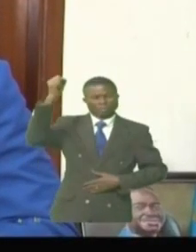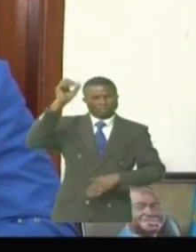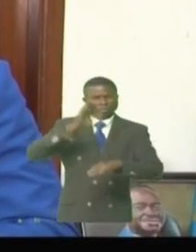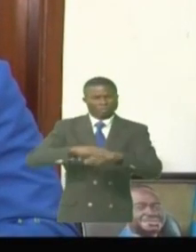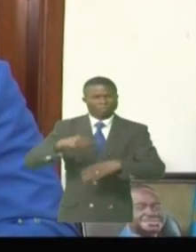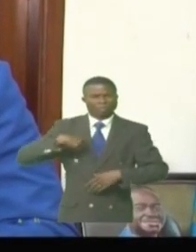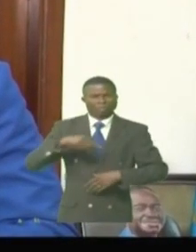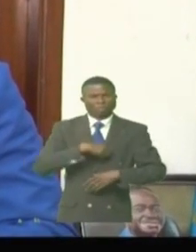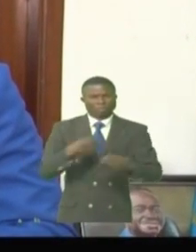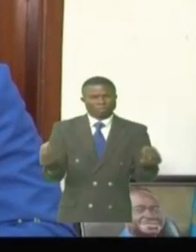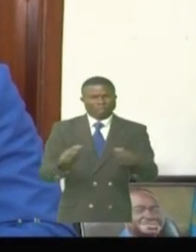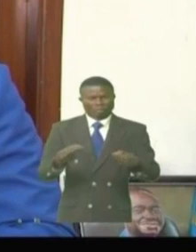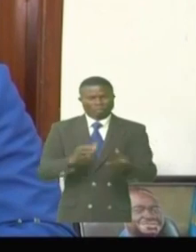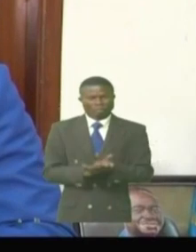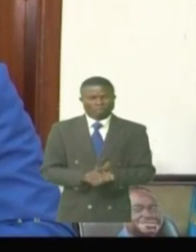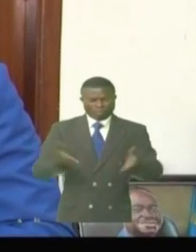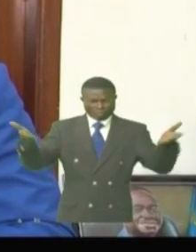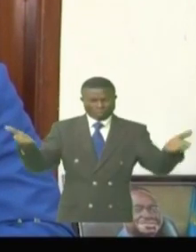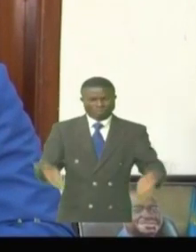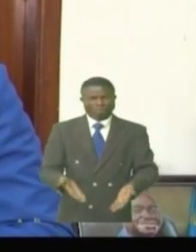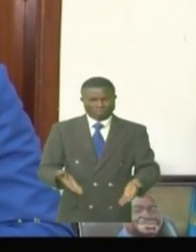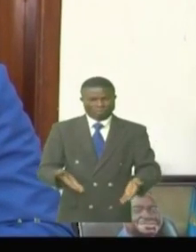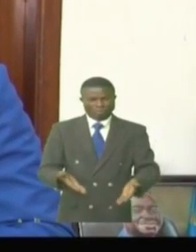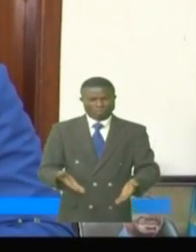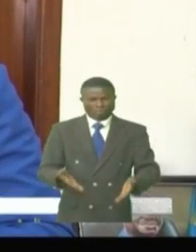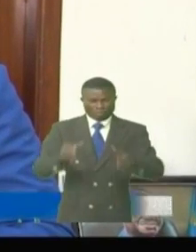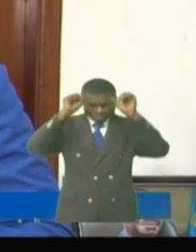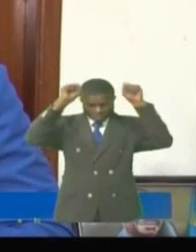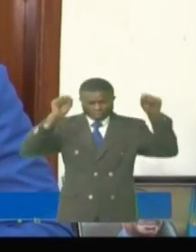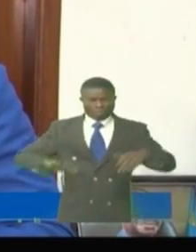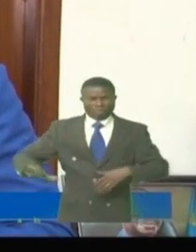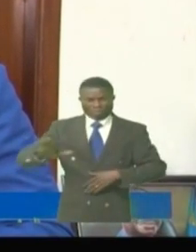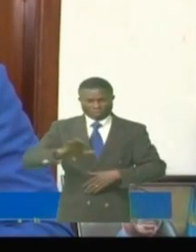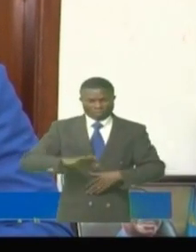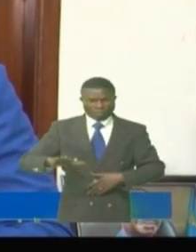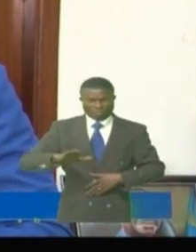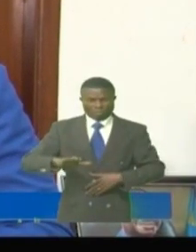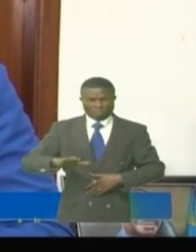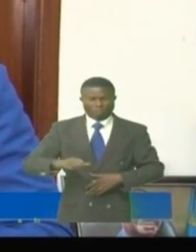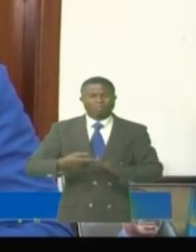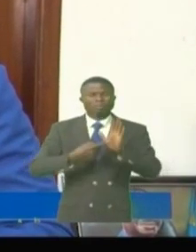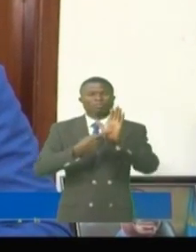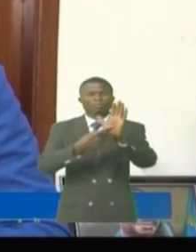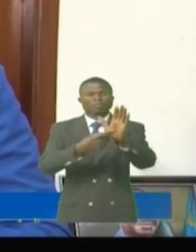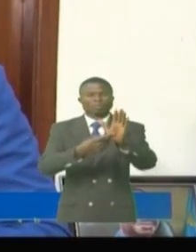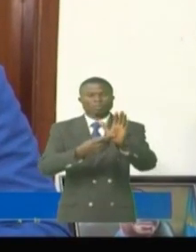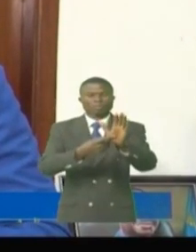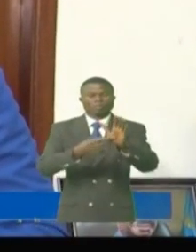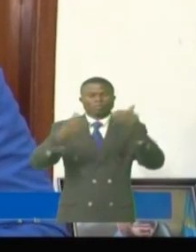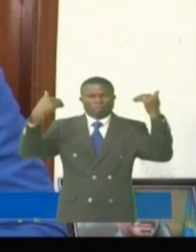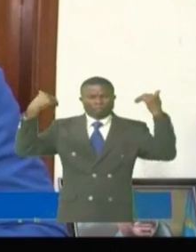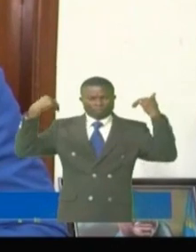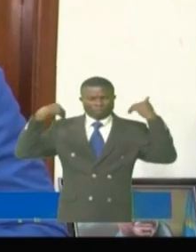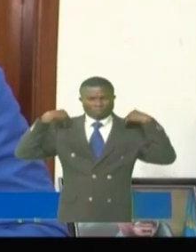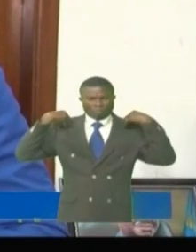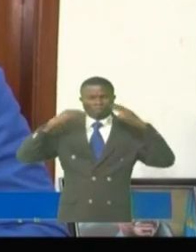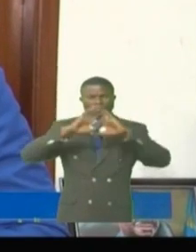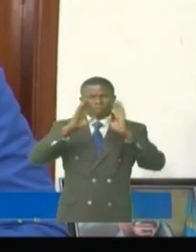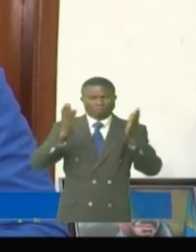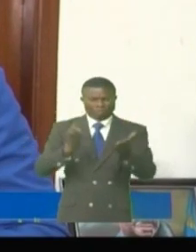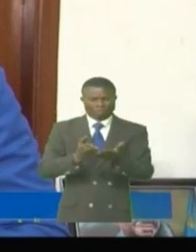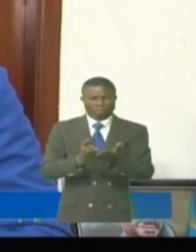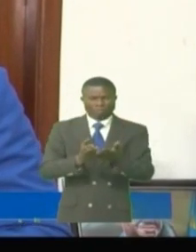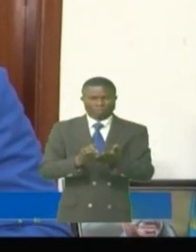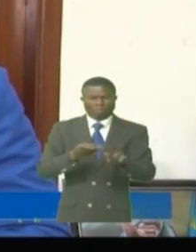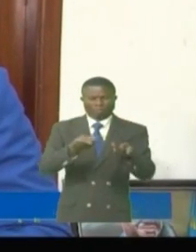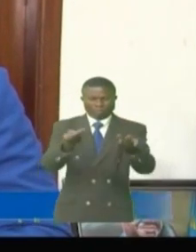grâce à la présence du président de la République. Il faut noter, quand le commandant des troupes se retrouve dans les champs de